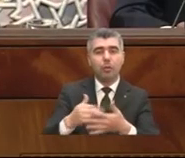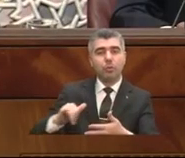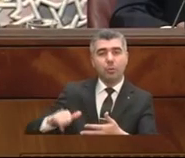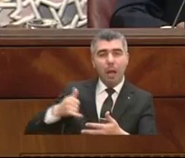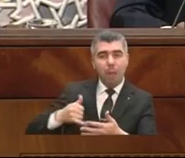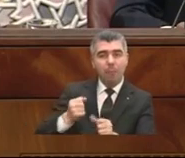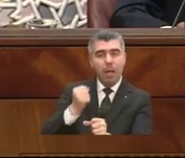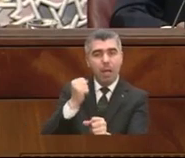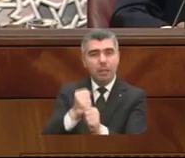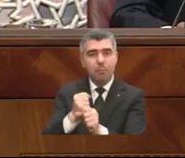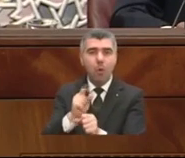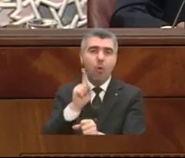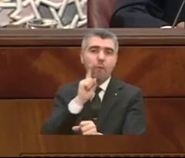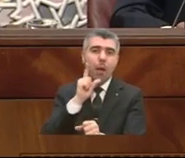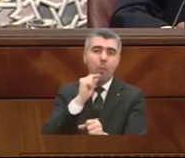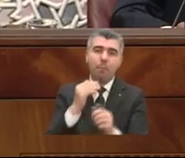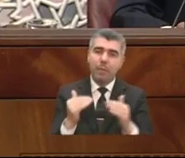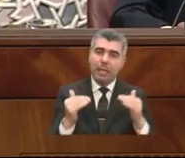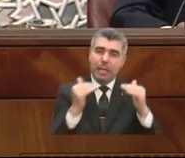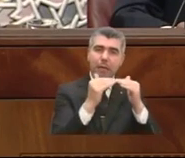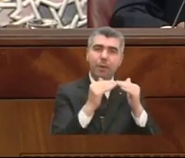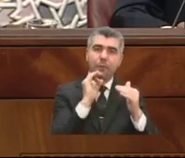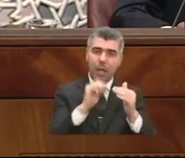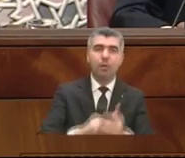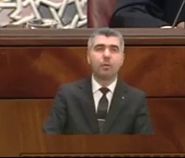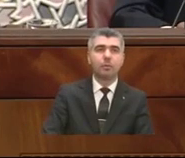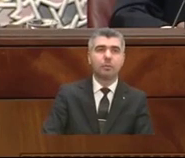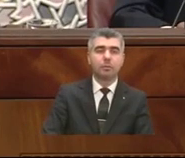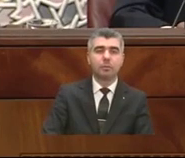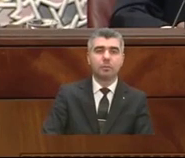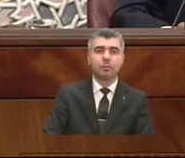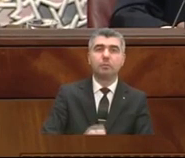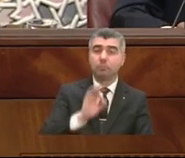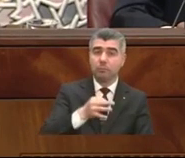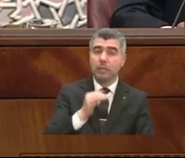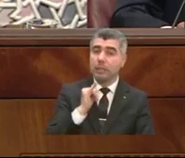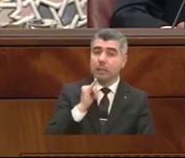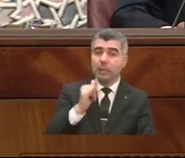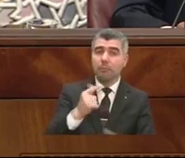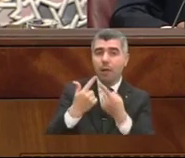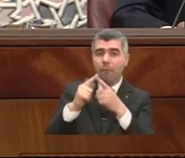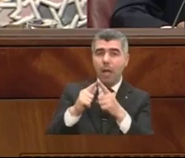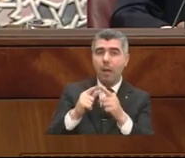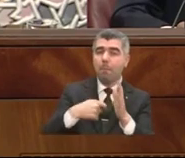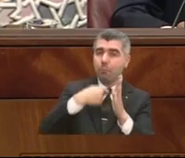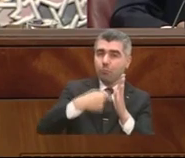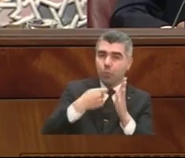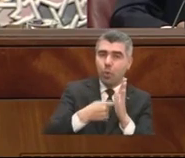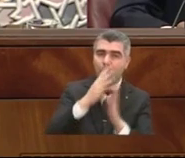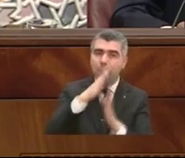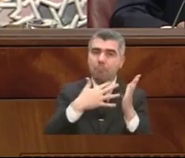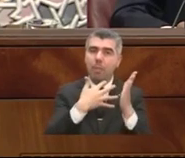والمساواة بين الرجال والنساء وغيرها. ويعتبر أن العديد من المشاريع